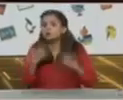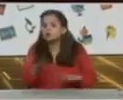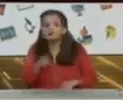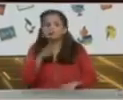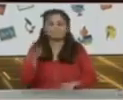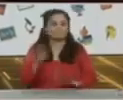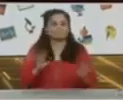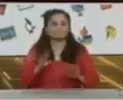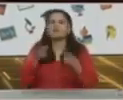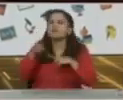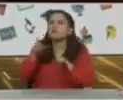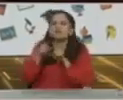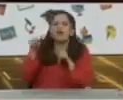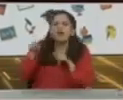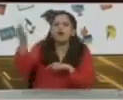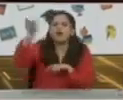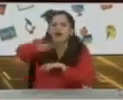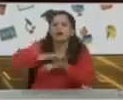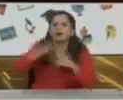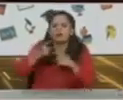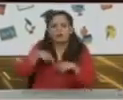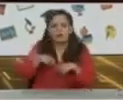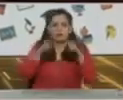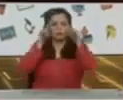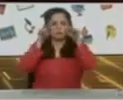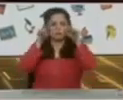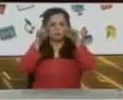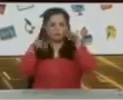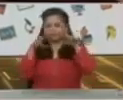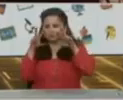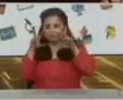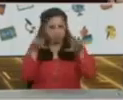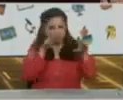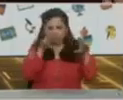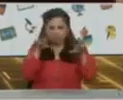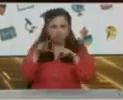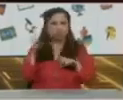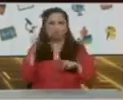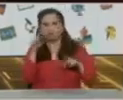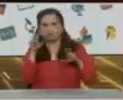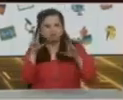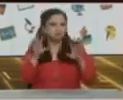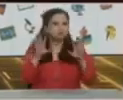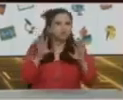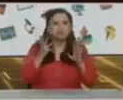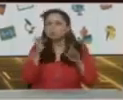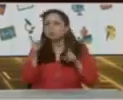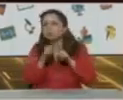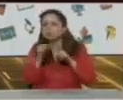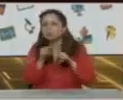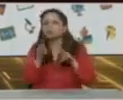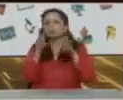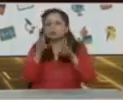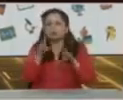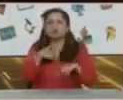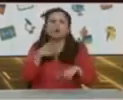बस अपनी आंखें खुली रखिए, कान खुले रखिए, उस पर ध्यान